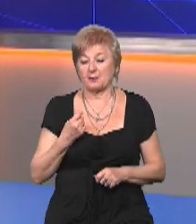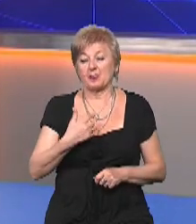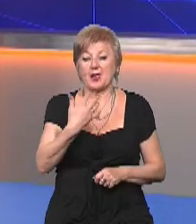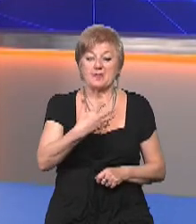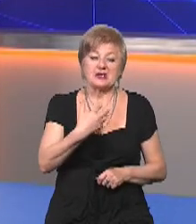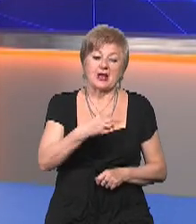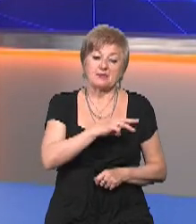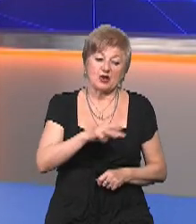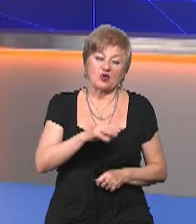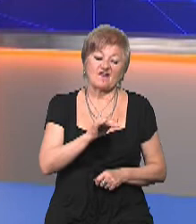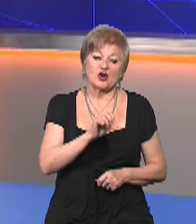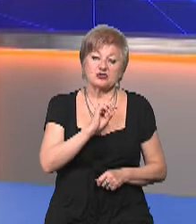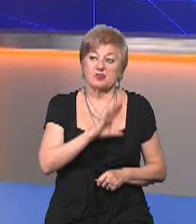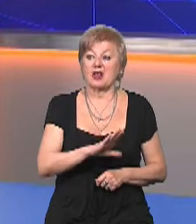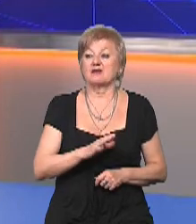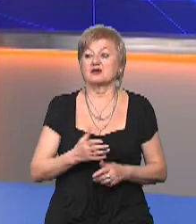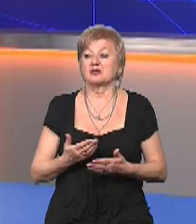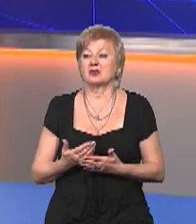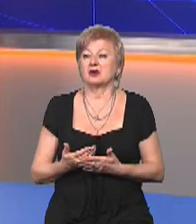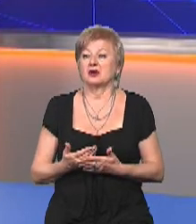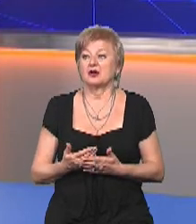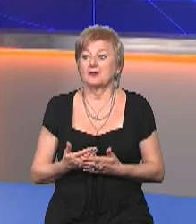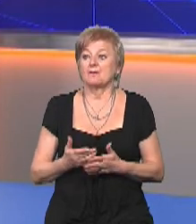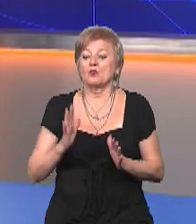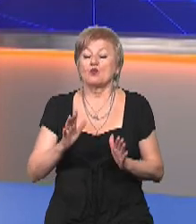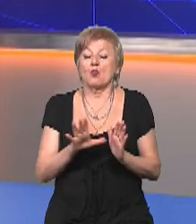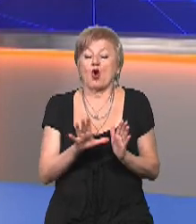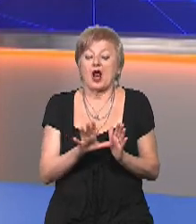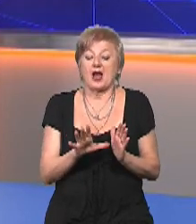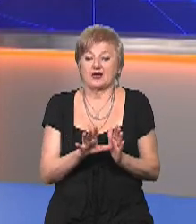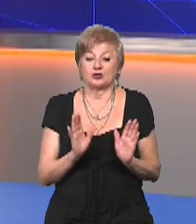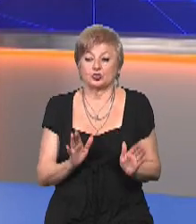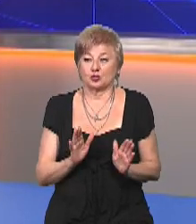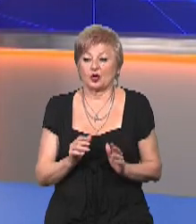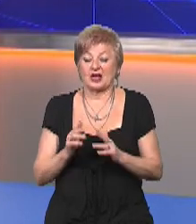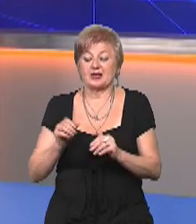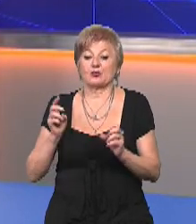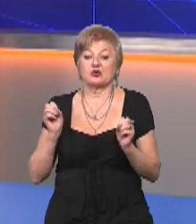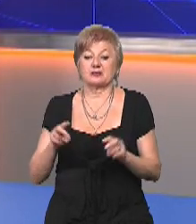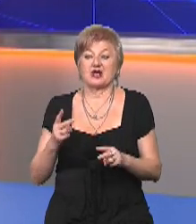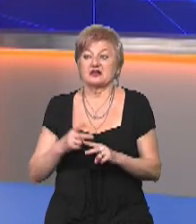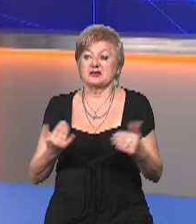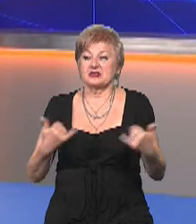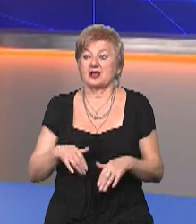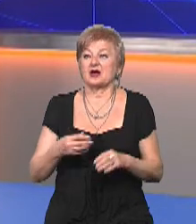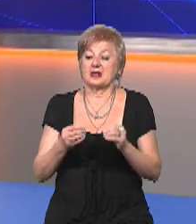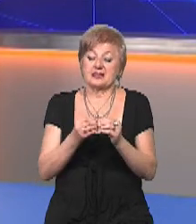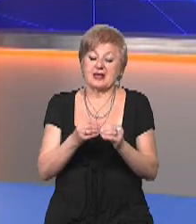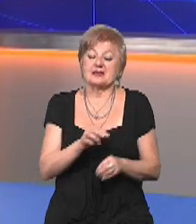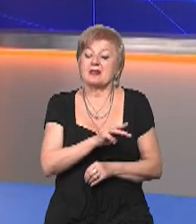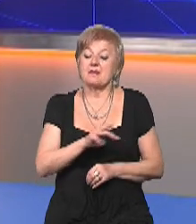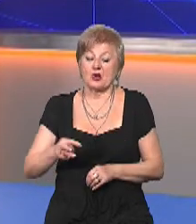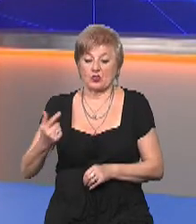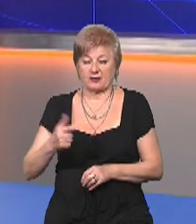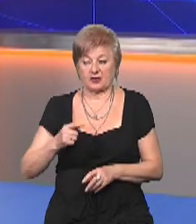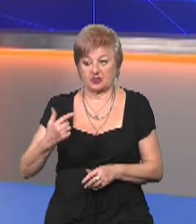50 миллионов гривен в месяц только по электроэнергии. Дніпропетровськсталь это порядка 10 миллионов